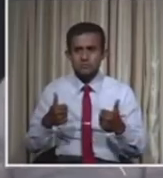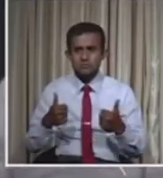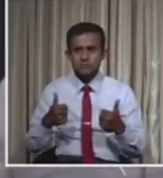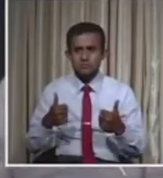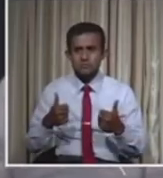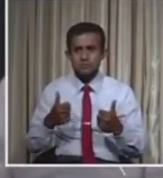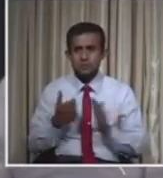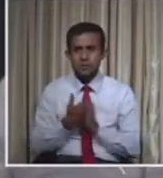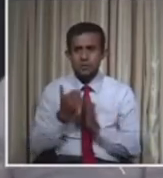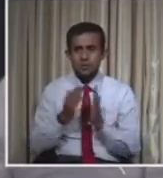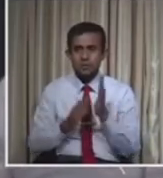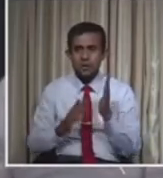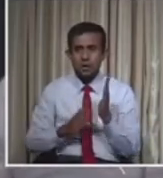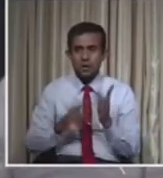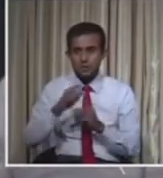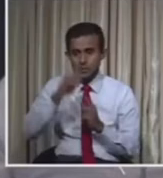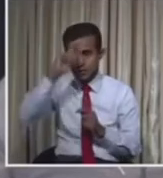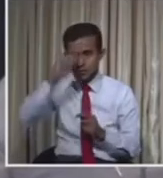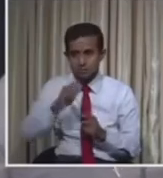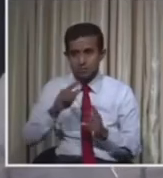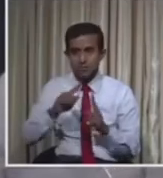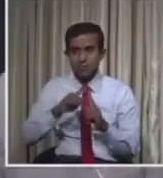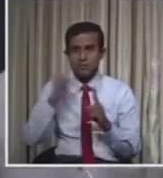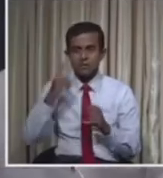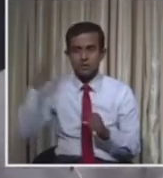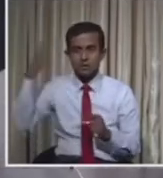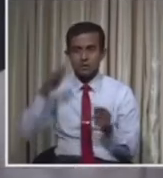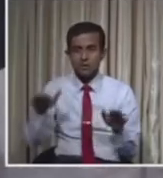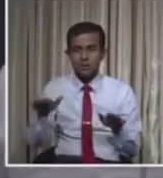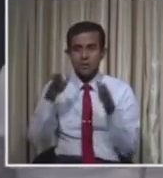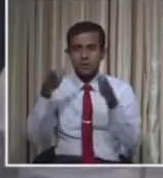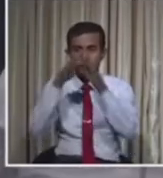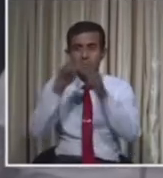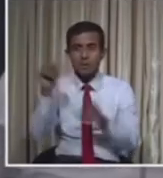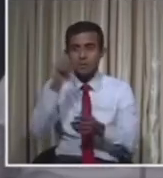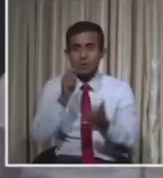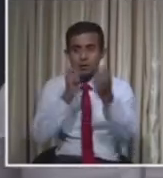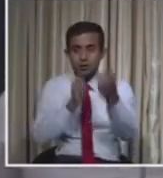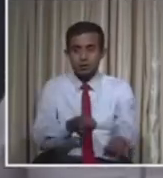ගරු එමැතිතුමා මේ සඳීරු සෑයට පළවෙනි